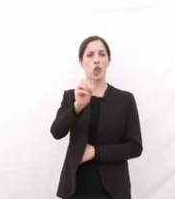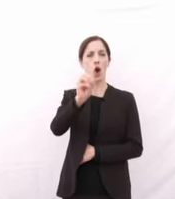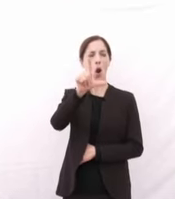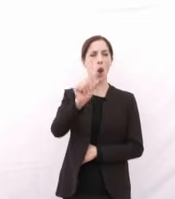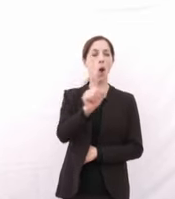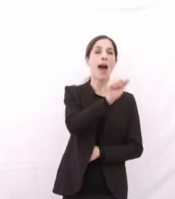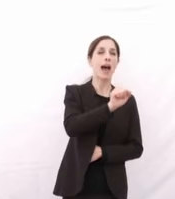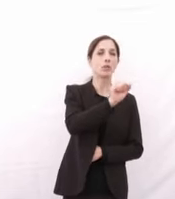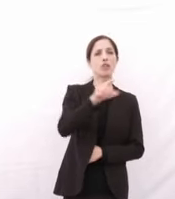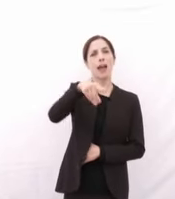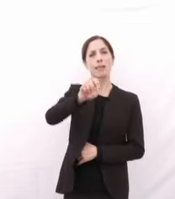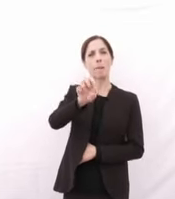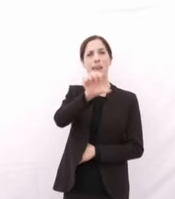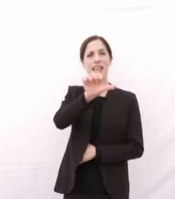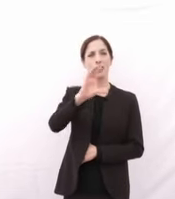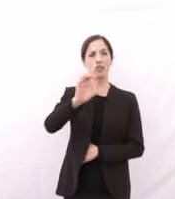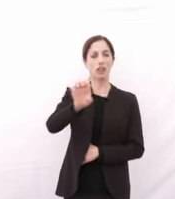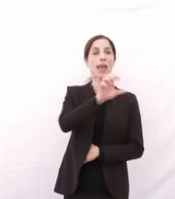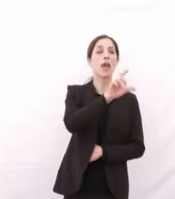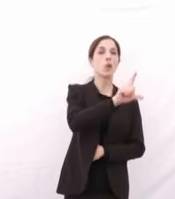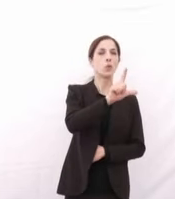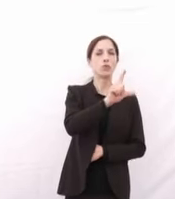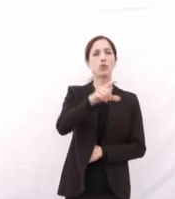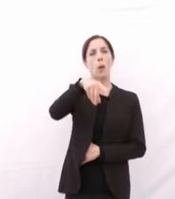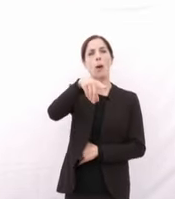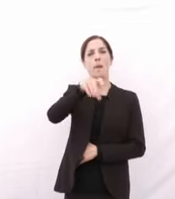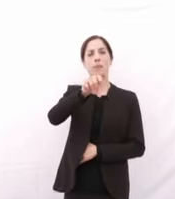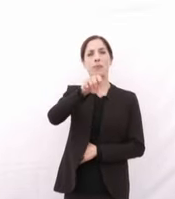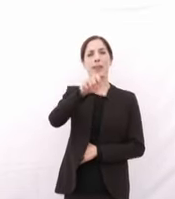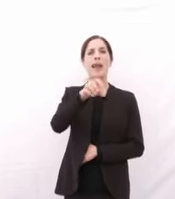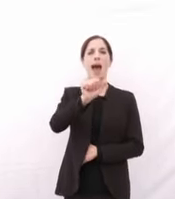Lucio Ferrami. Caterina Ciavarrella.